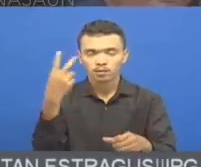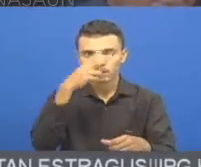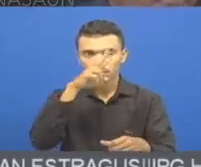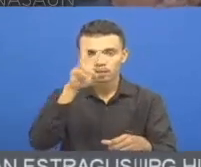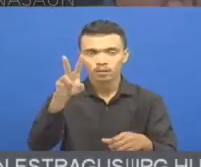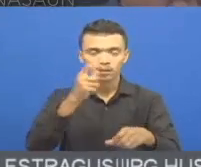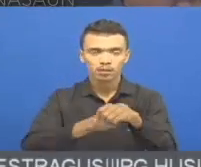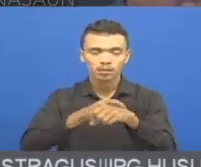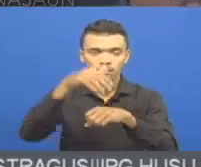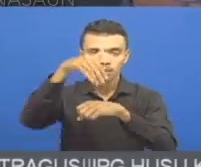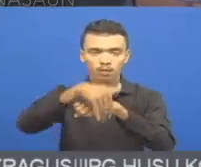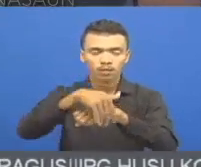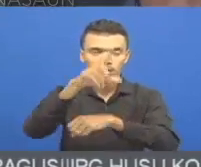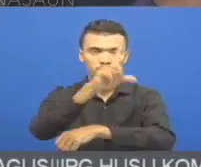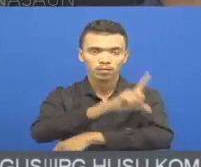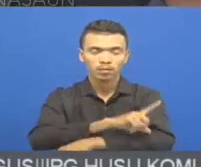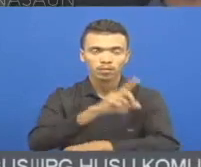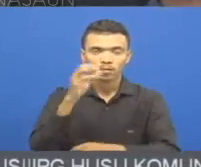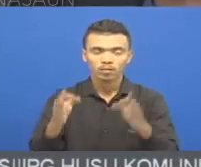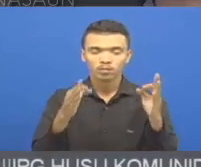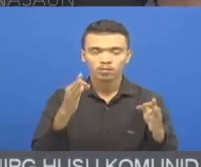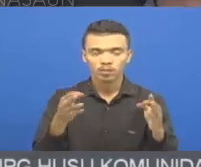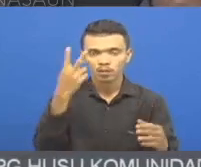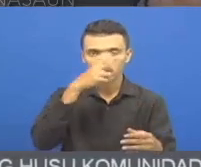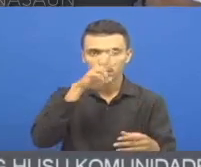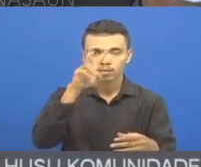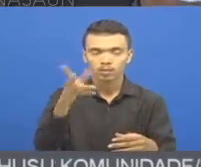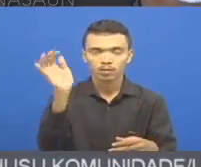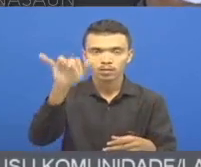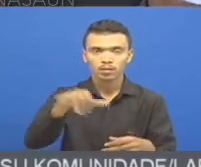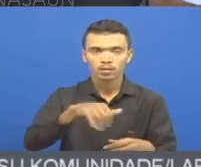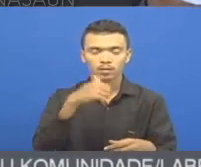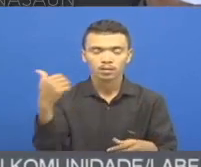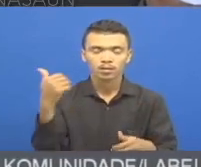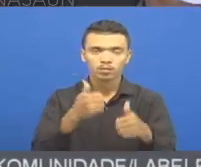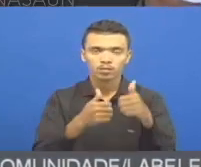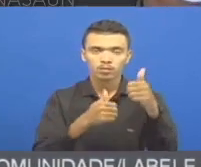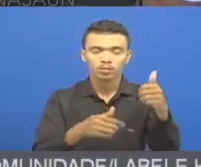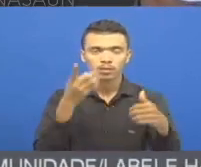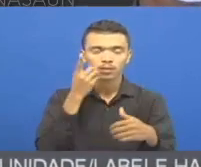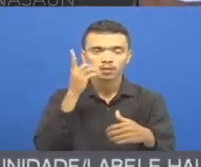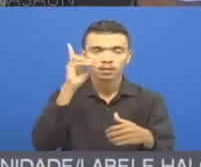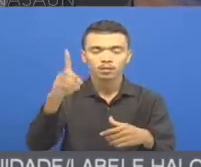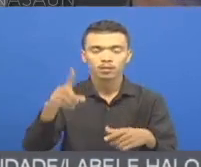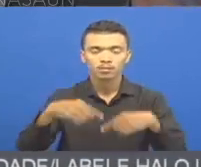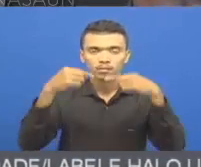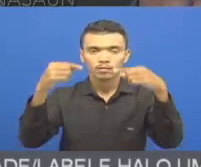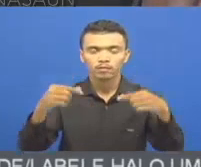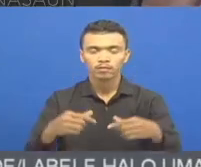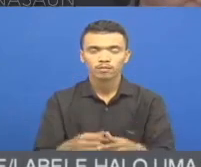iha tempo kala no loron. Para tu nu ne bele identifica tan si rasilu tuir sirinia declarasa nu bema fomai ta